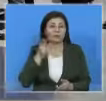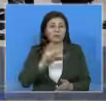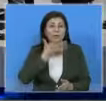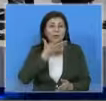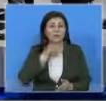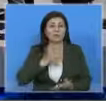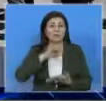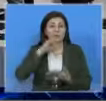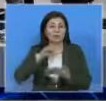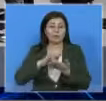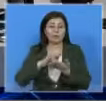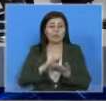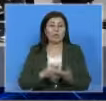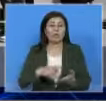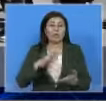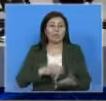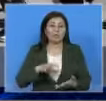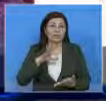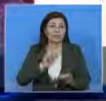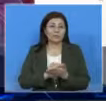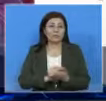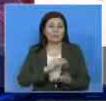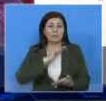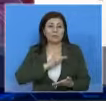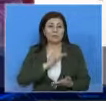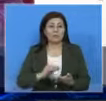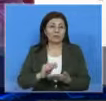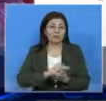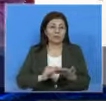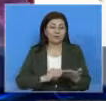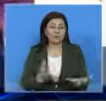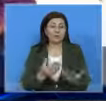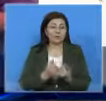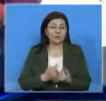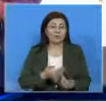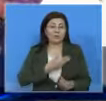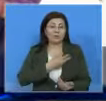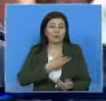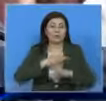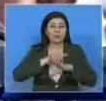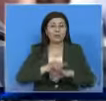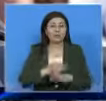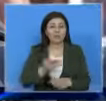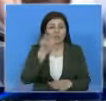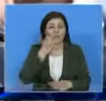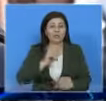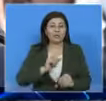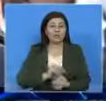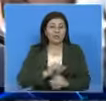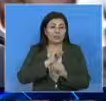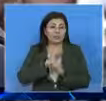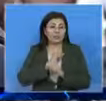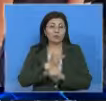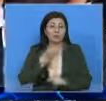областного центра. Со среды в центре занятости принимали заявления у желающих провести летние каникулы с пользой. В пакет документов, помимо